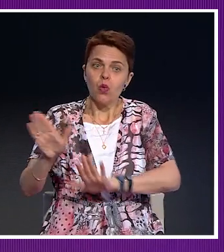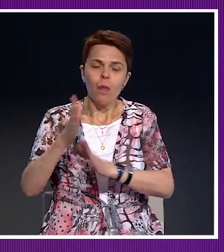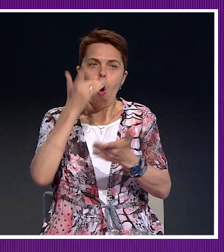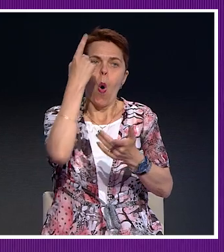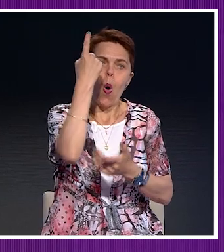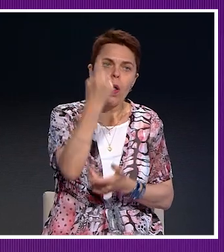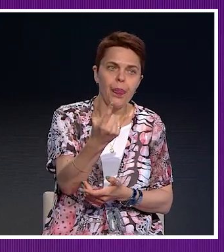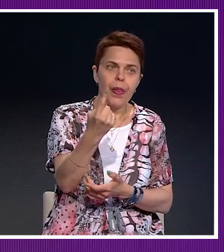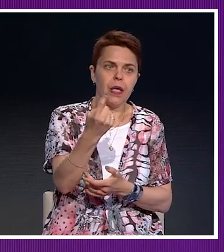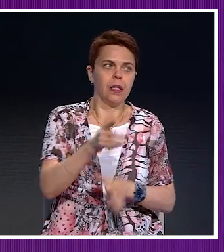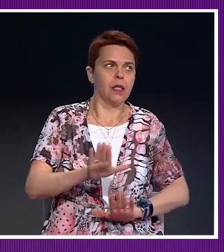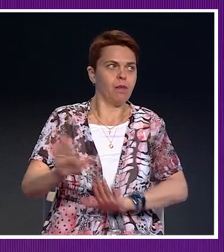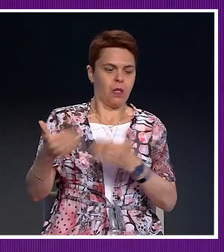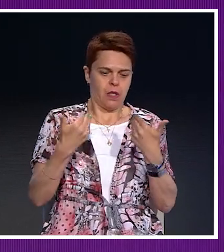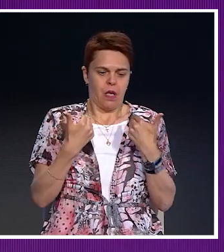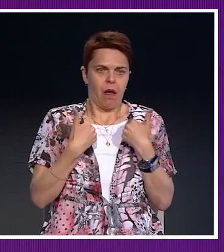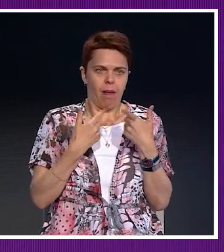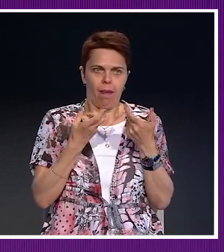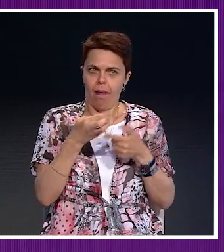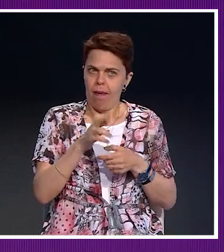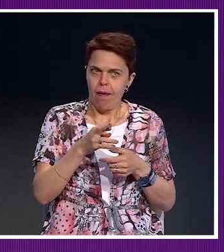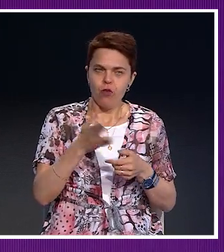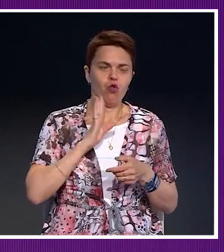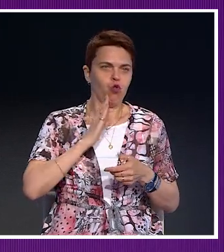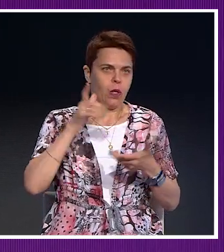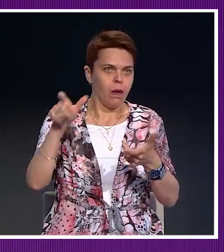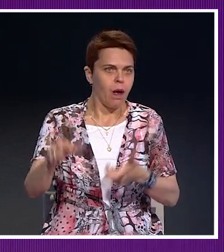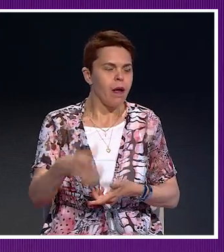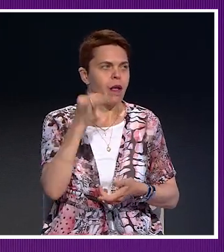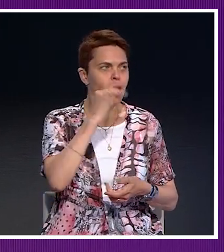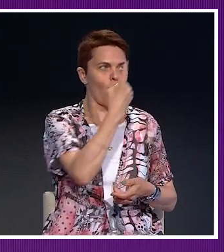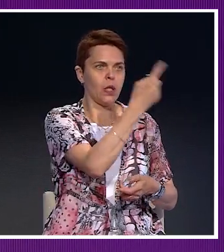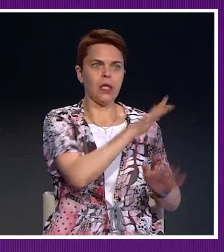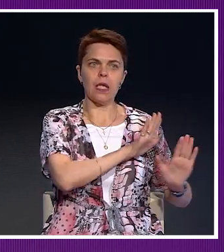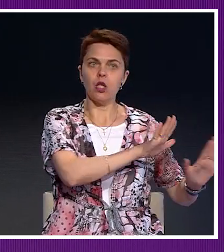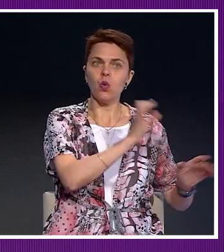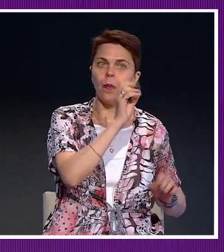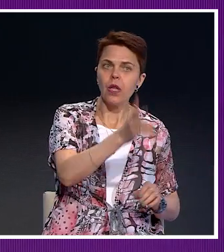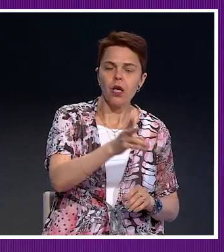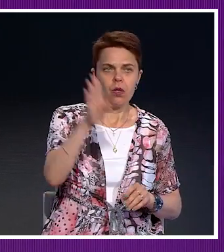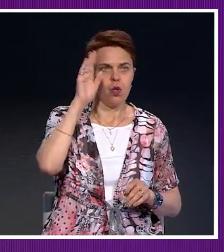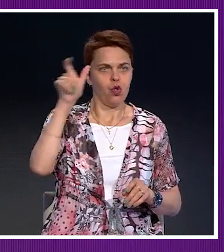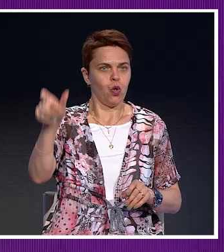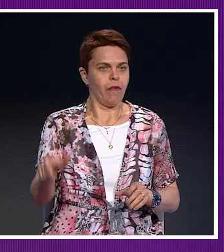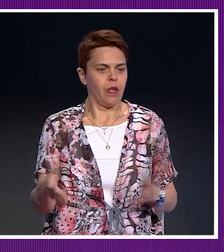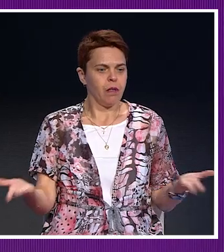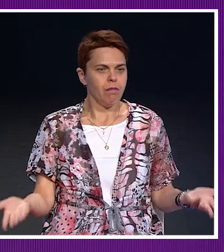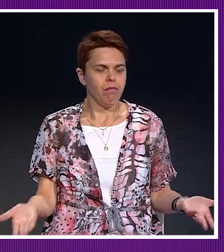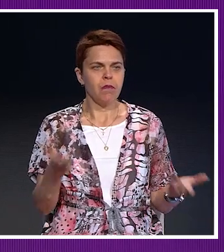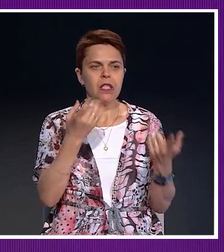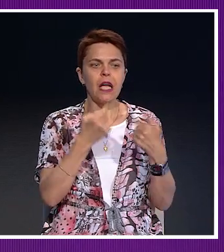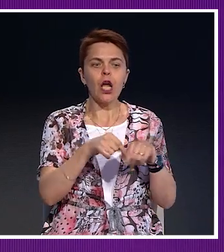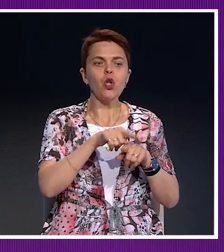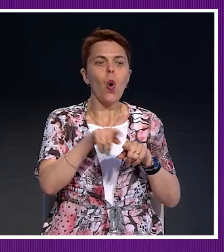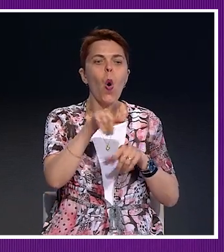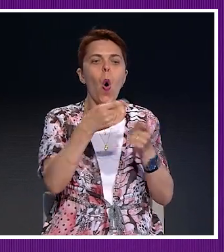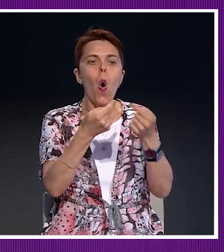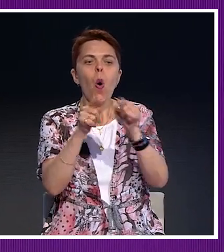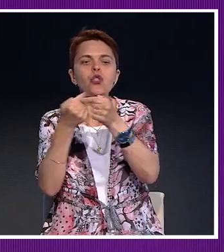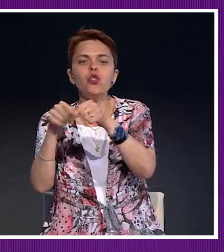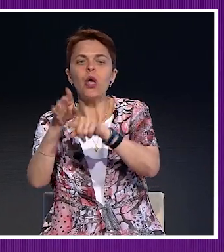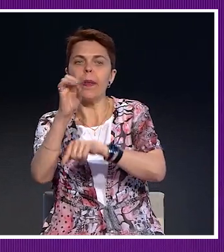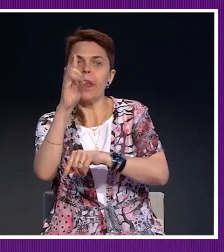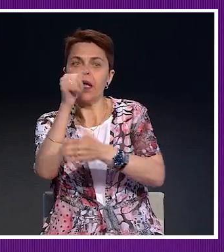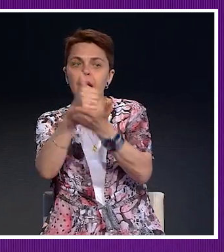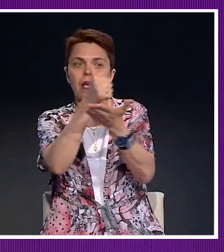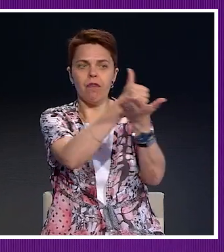є одна заступниця, це я, яка жінка, і один заступник чоловік. Серед очільників